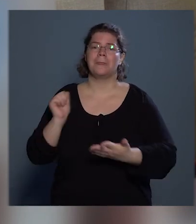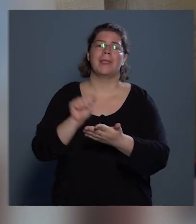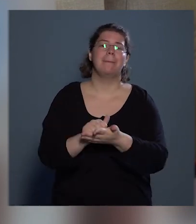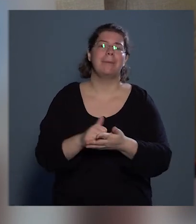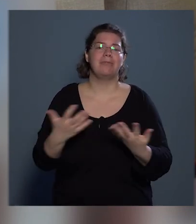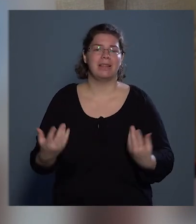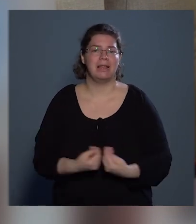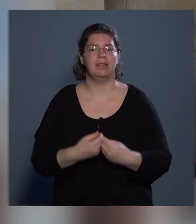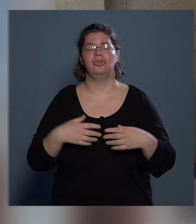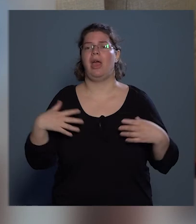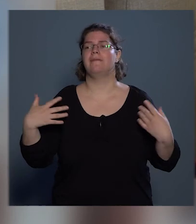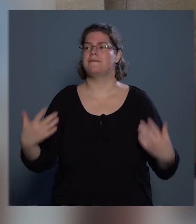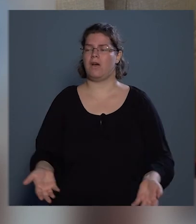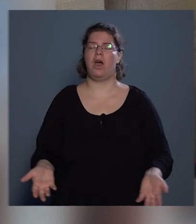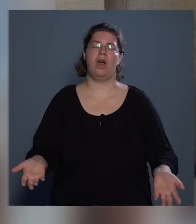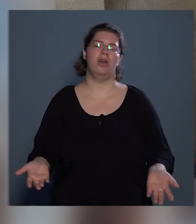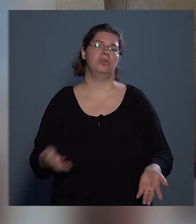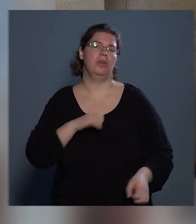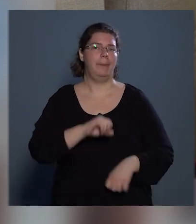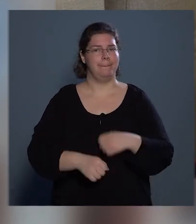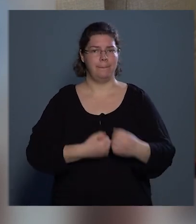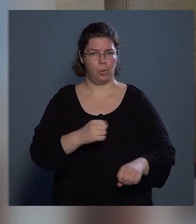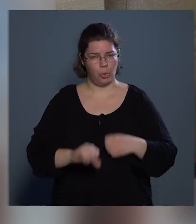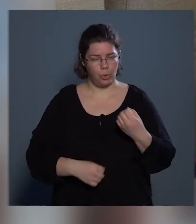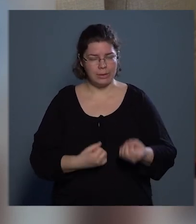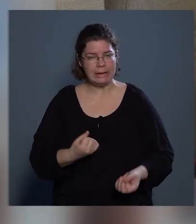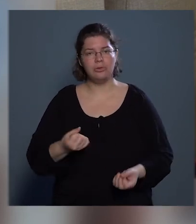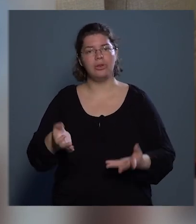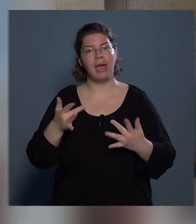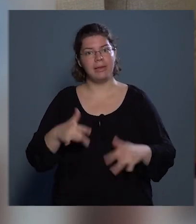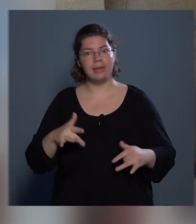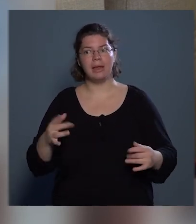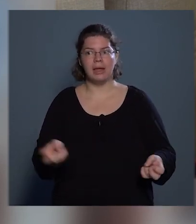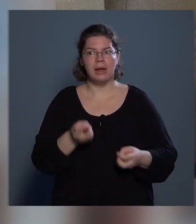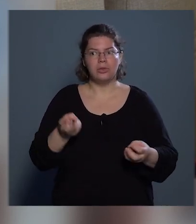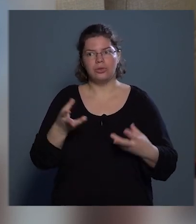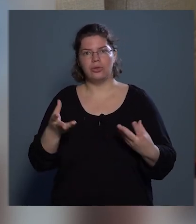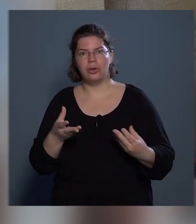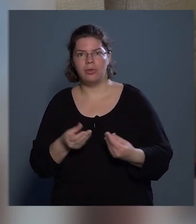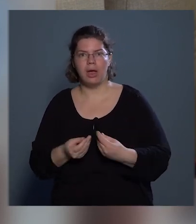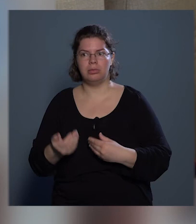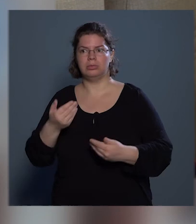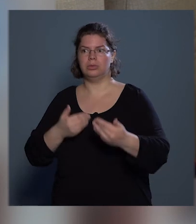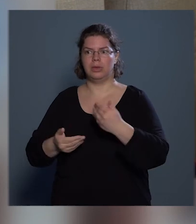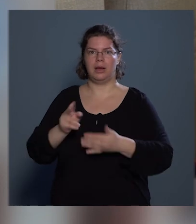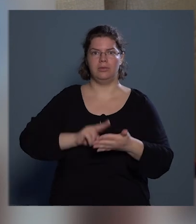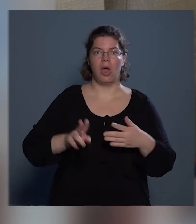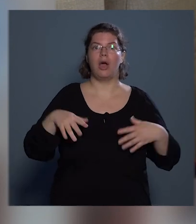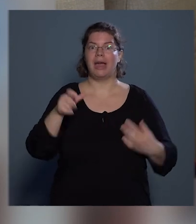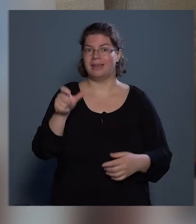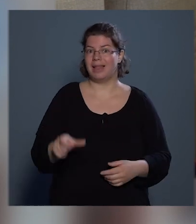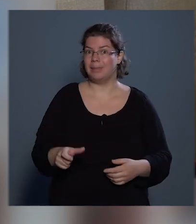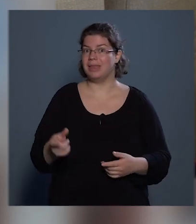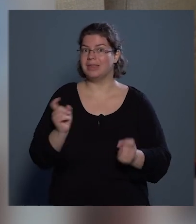befektetésekkel, vagy működési helyszínek keresésével fordulnak a hivatalhoz, akár személy szerint hozzám